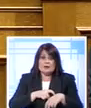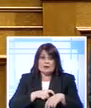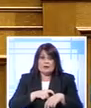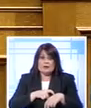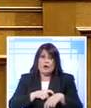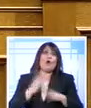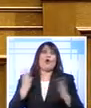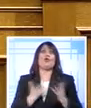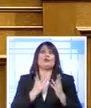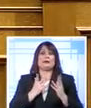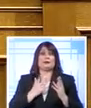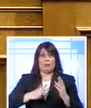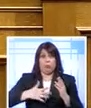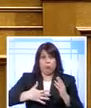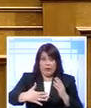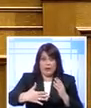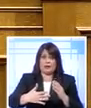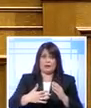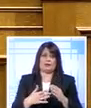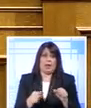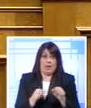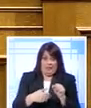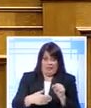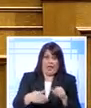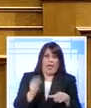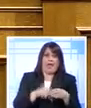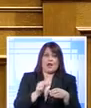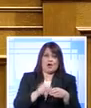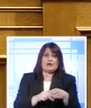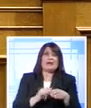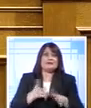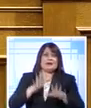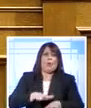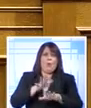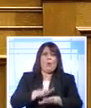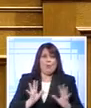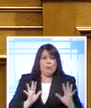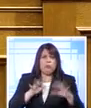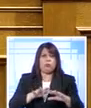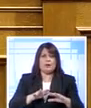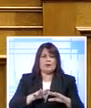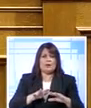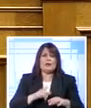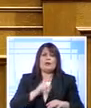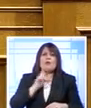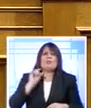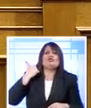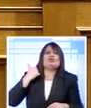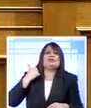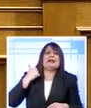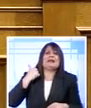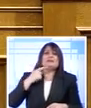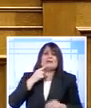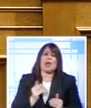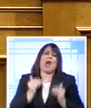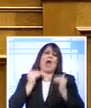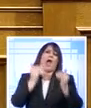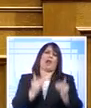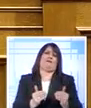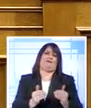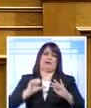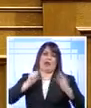ή πιθανότητα εκλογών με αυτό που συνέβη χθες. Με την αναστολή εκταμείευσης της έκτης δόσης